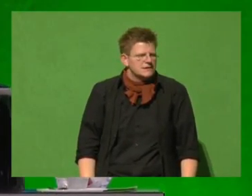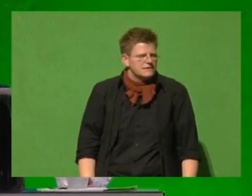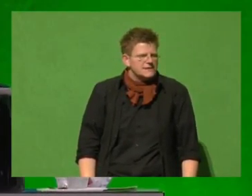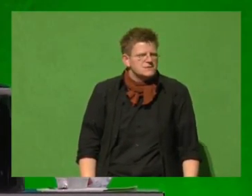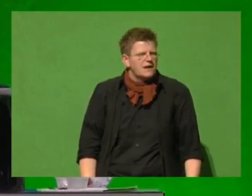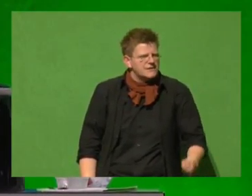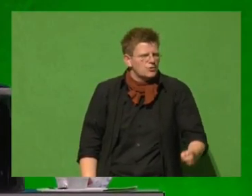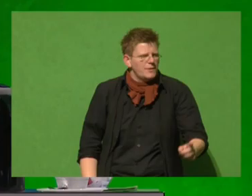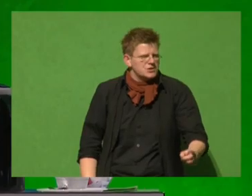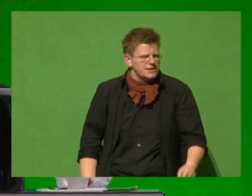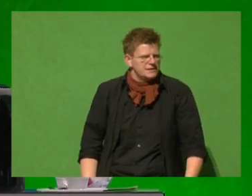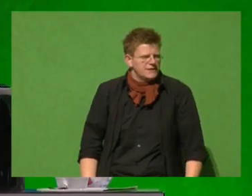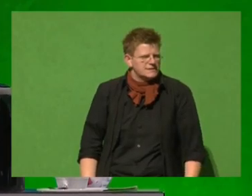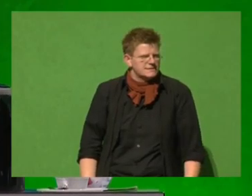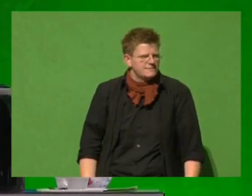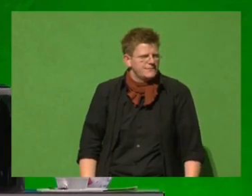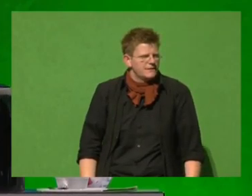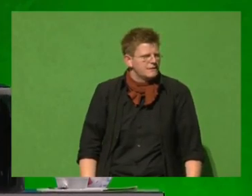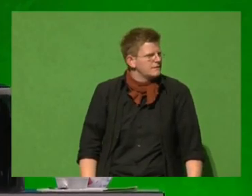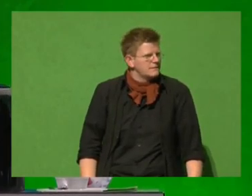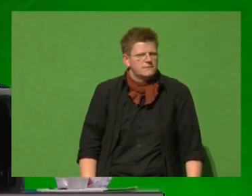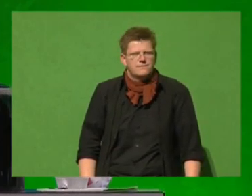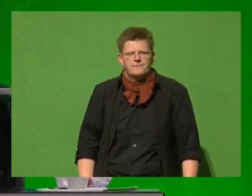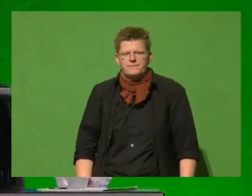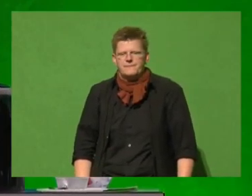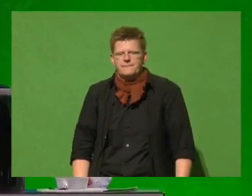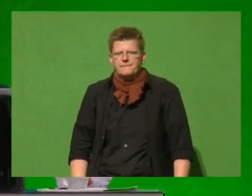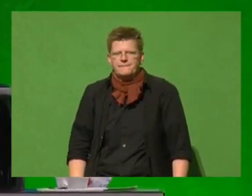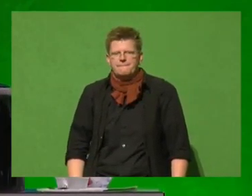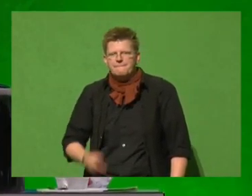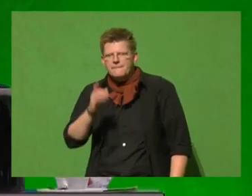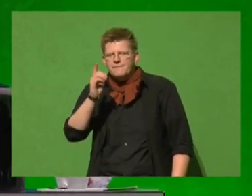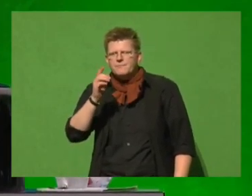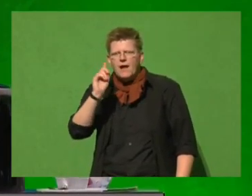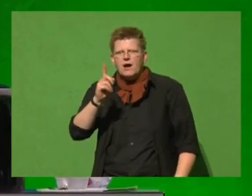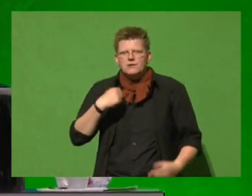Ich lese euch den Satz mal vor, wie er dann heißen soll, und eventuell haben wir ihn gleich auch.